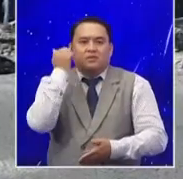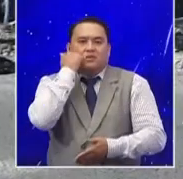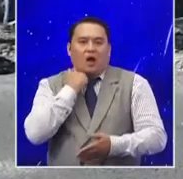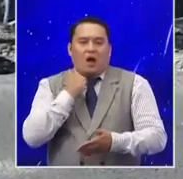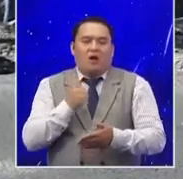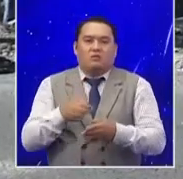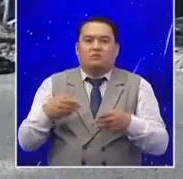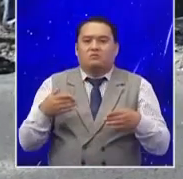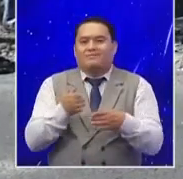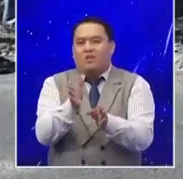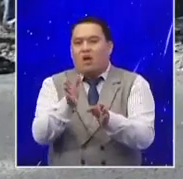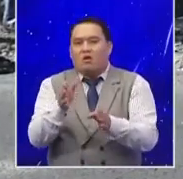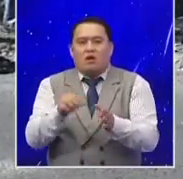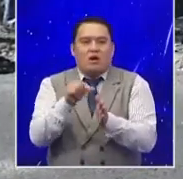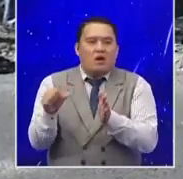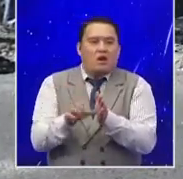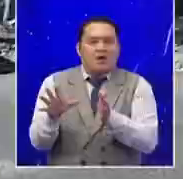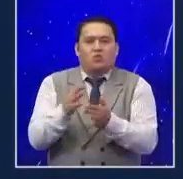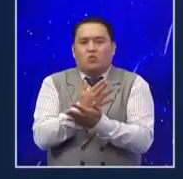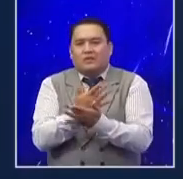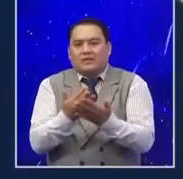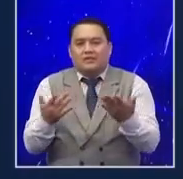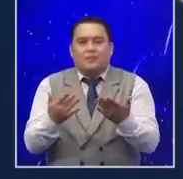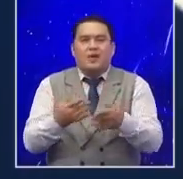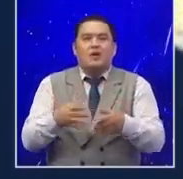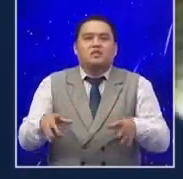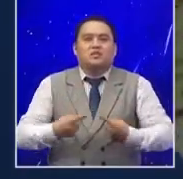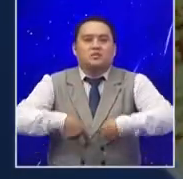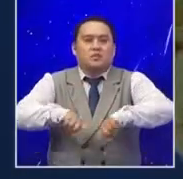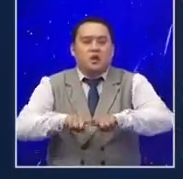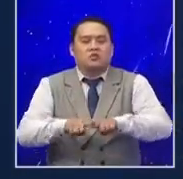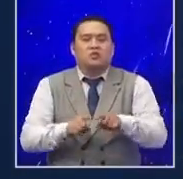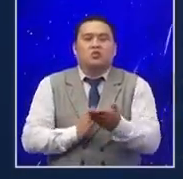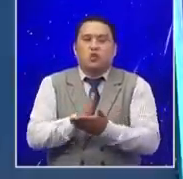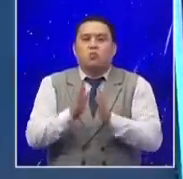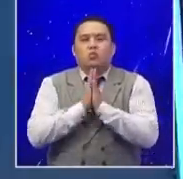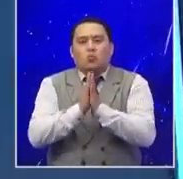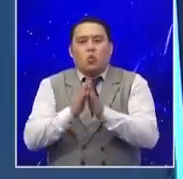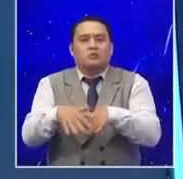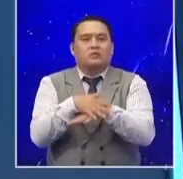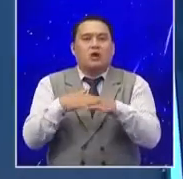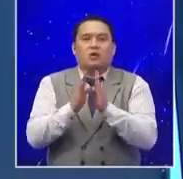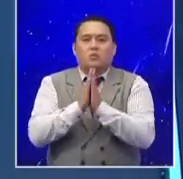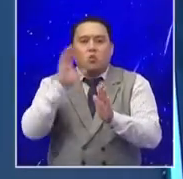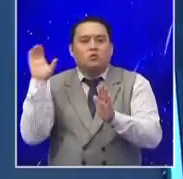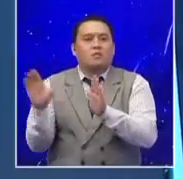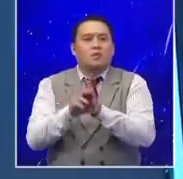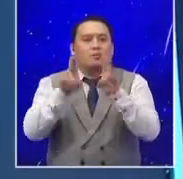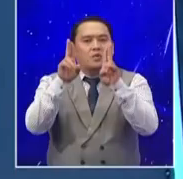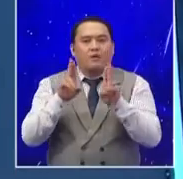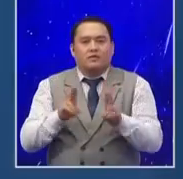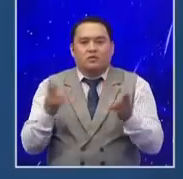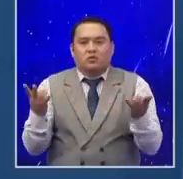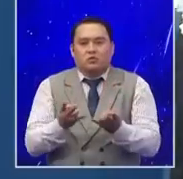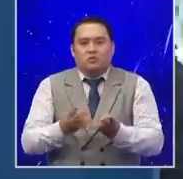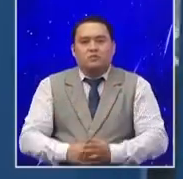состоянии, не соответствует требованиям электропроводка и многое другое. ДЧС предупреждает и просит всех жителей частного сектора соблюдать простые правила